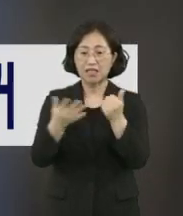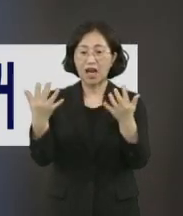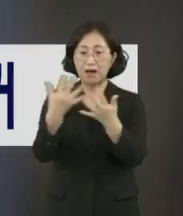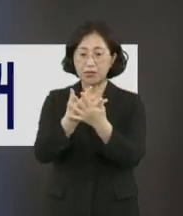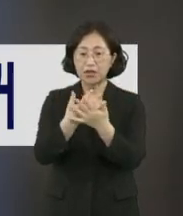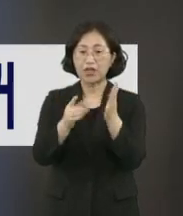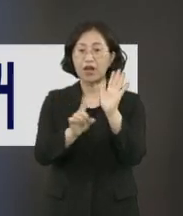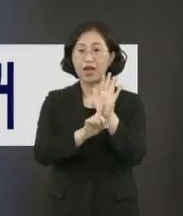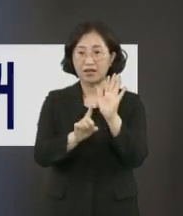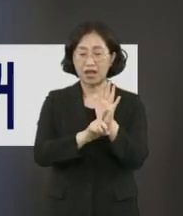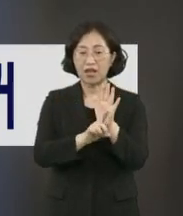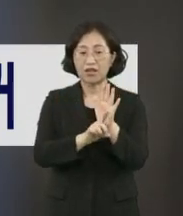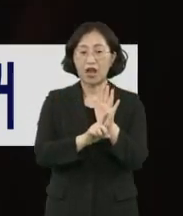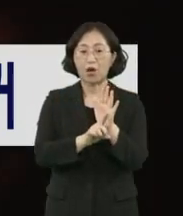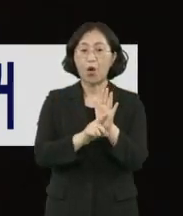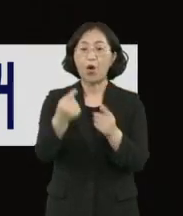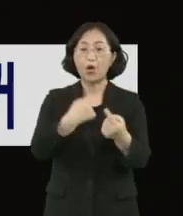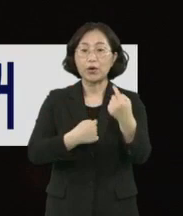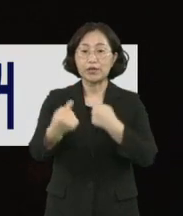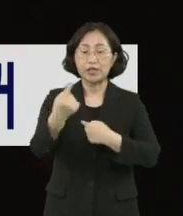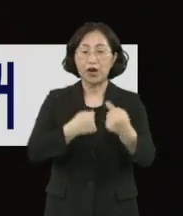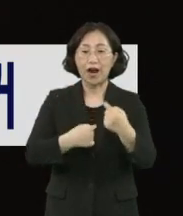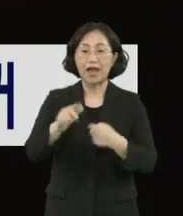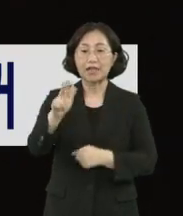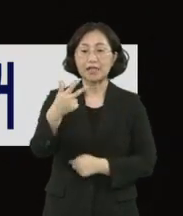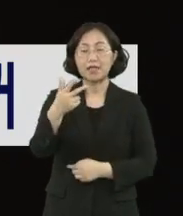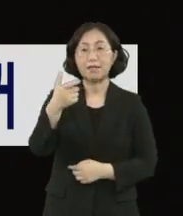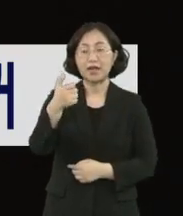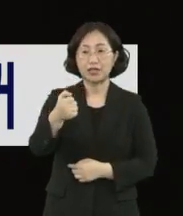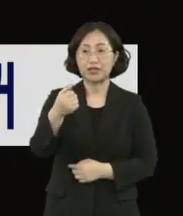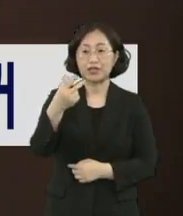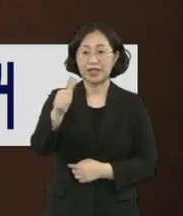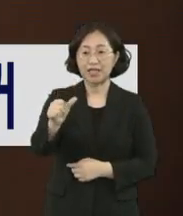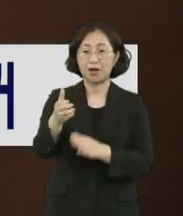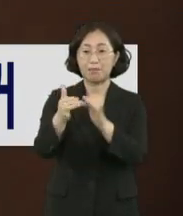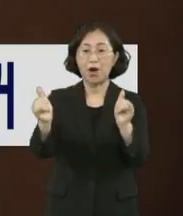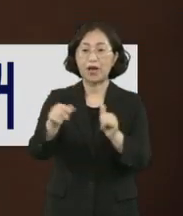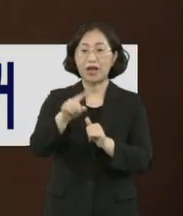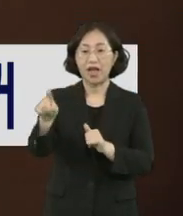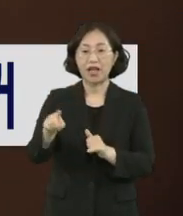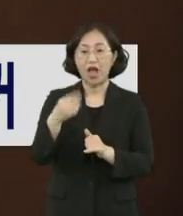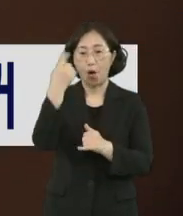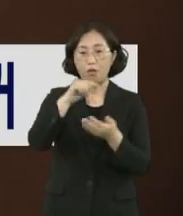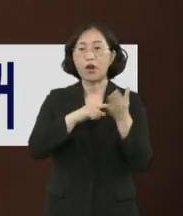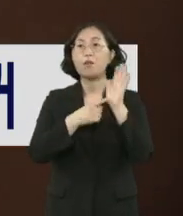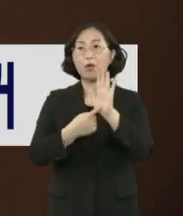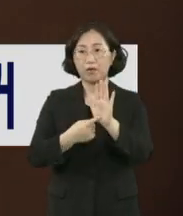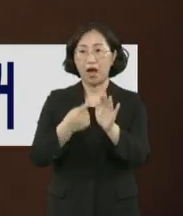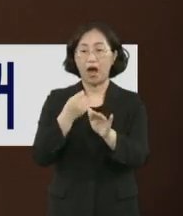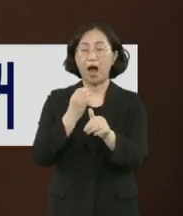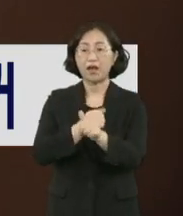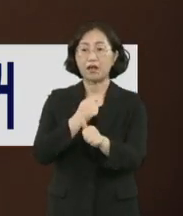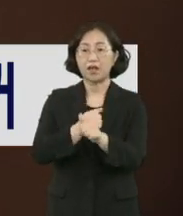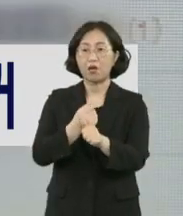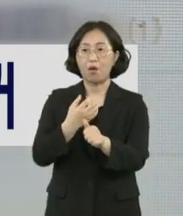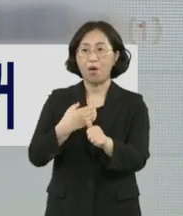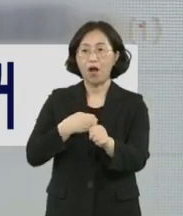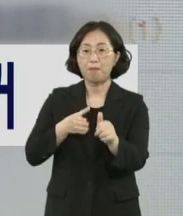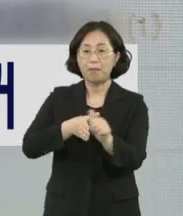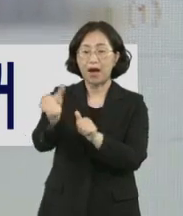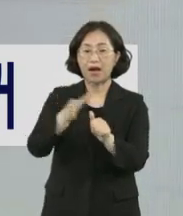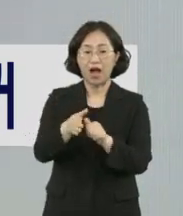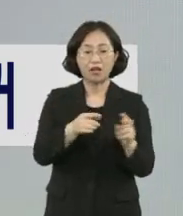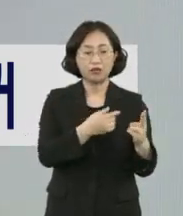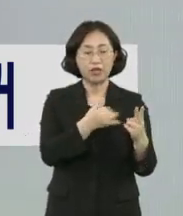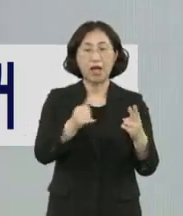합성해준다는 게시물을 올린 뒤 합성을 요청한 755명에게 이 같은 사실을 폭로하겠다고 협박한 30대 A씨